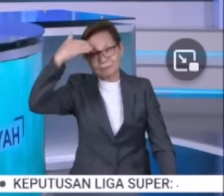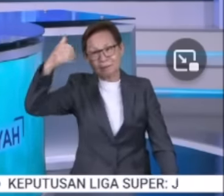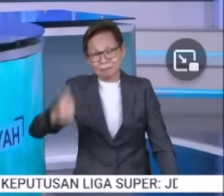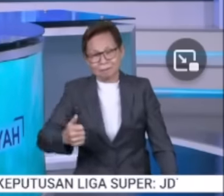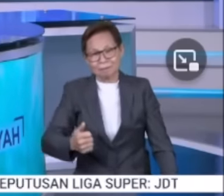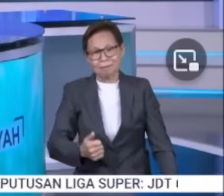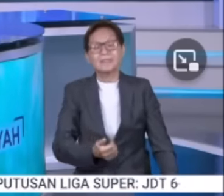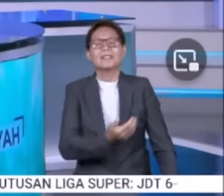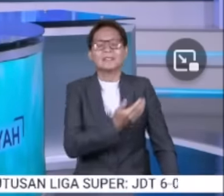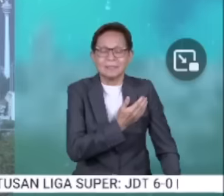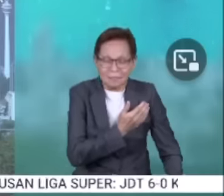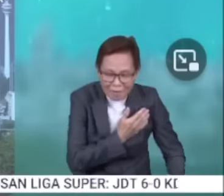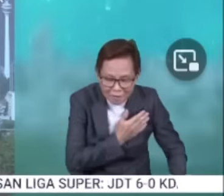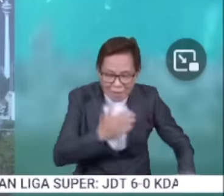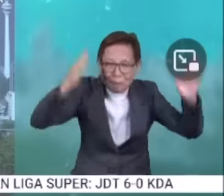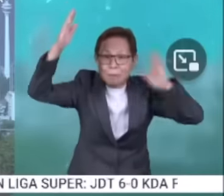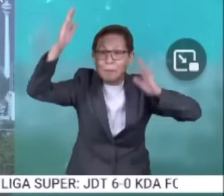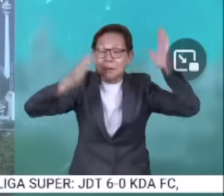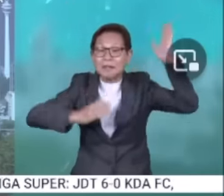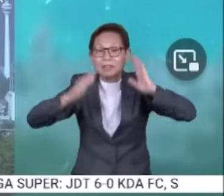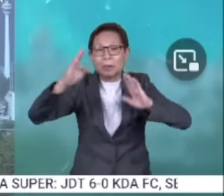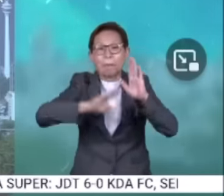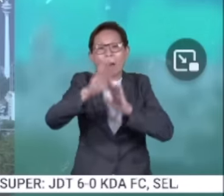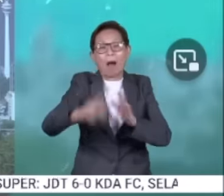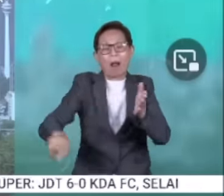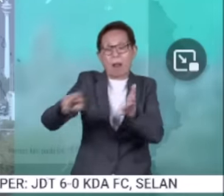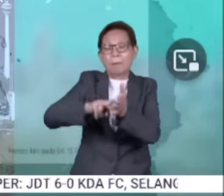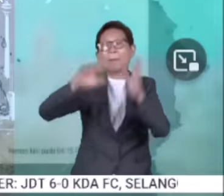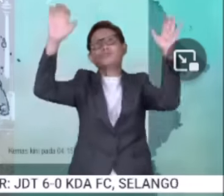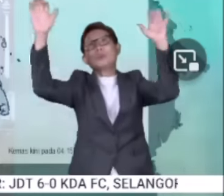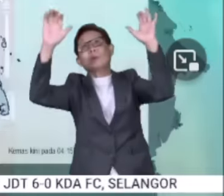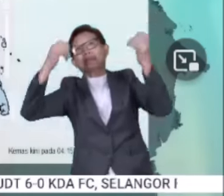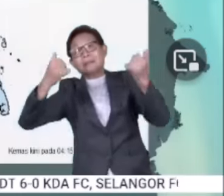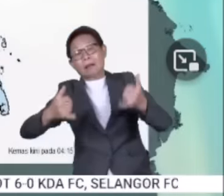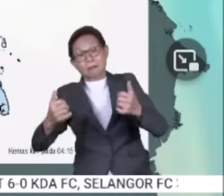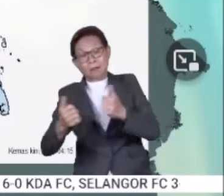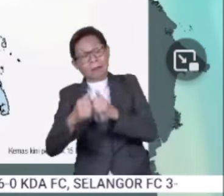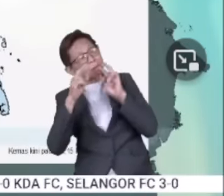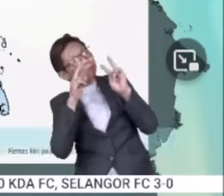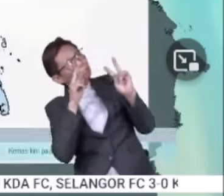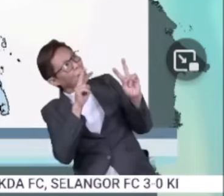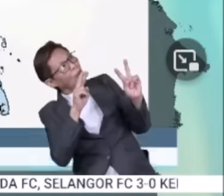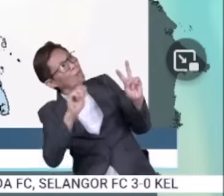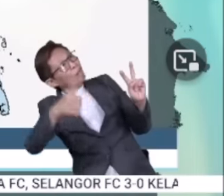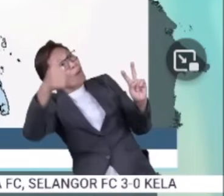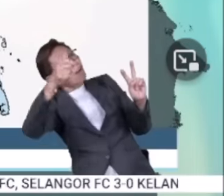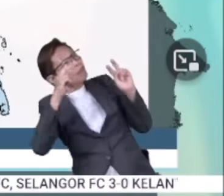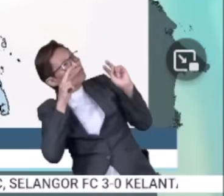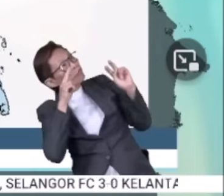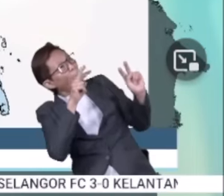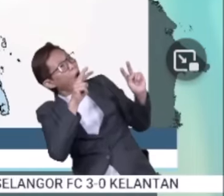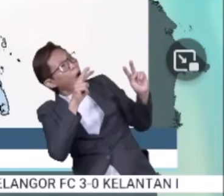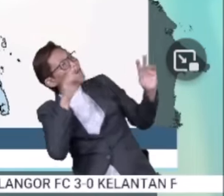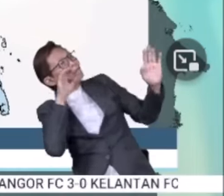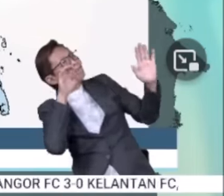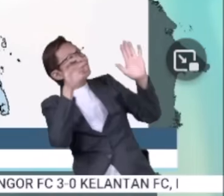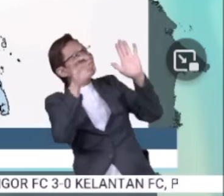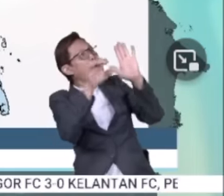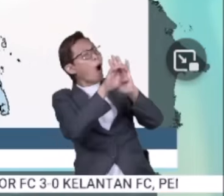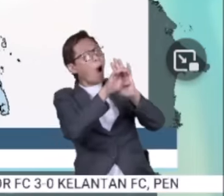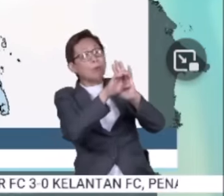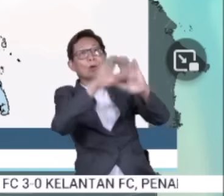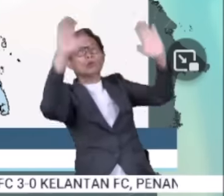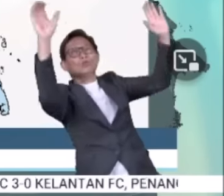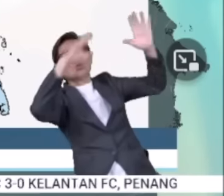Assalamualaikum dan salam Malaysia Madani. Kita mulakan laporan cuaca pada petang ini dengan melihat terlebih dahulu paparan